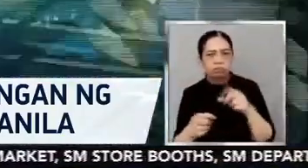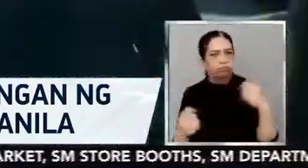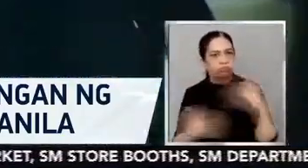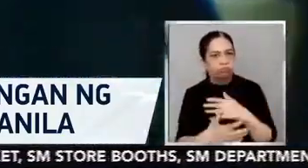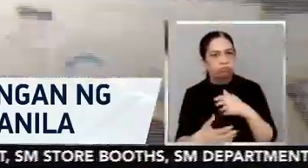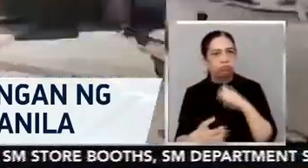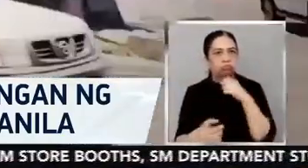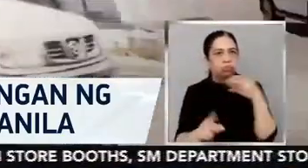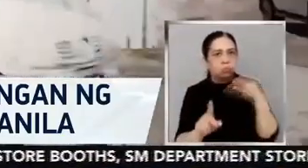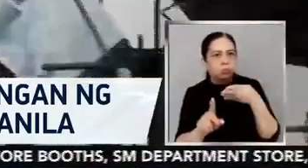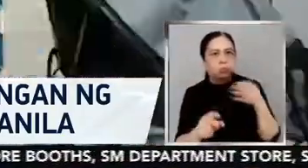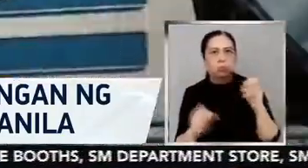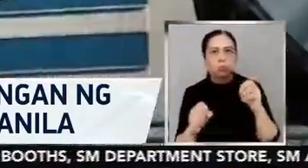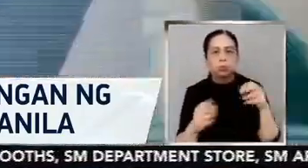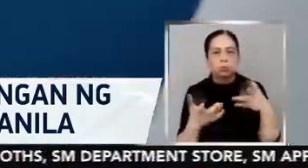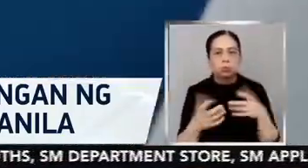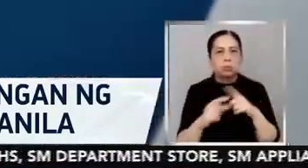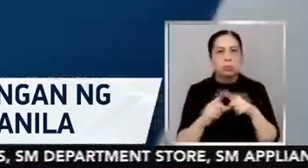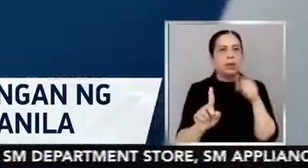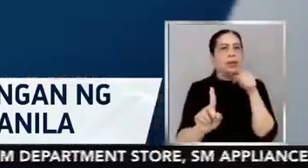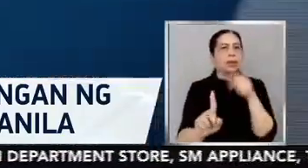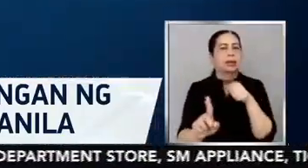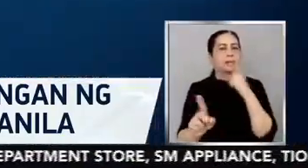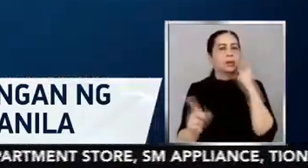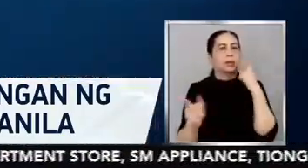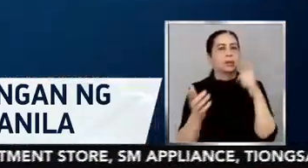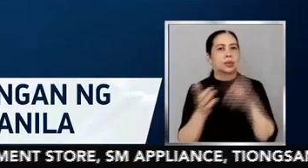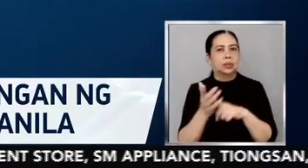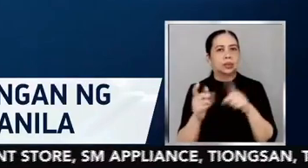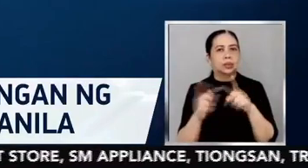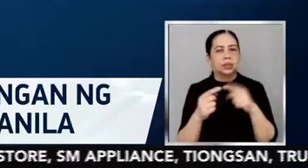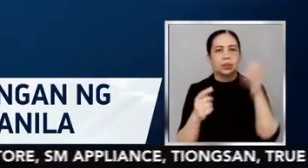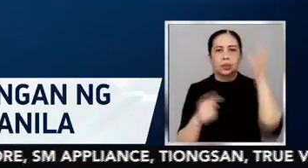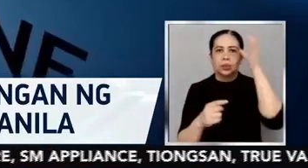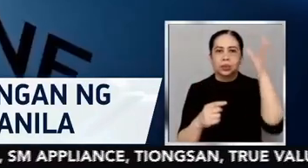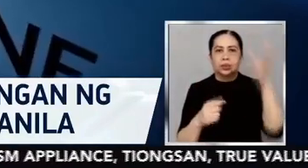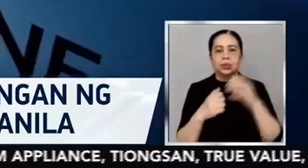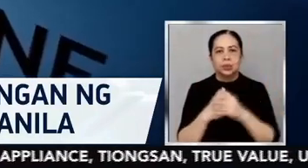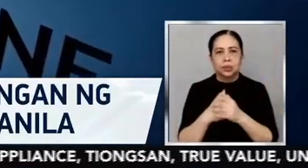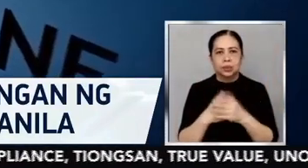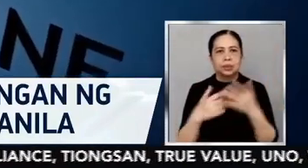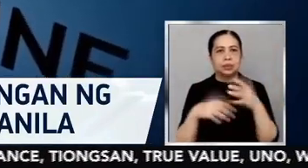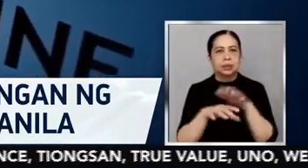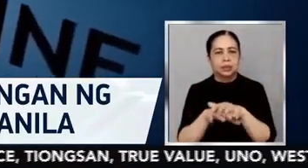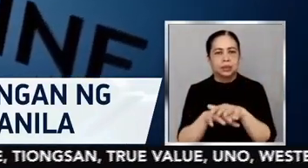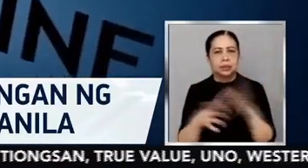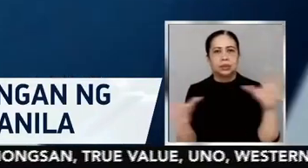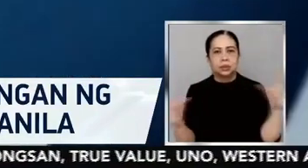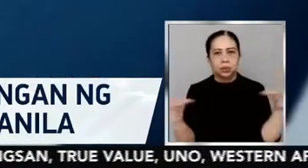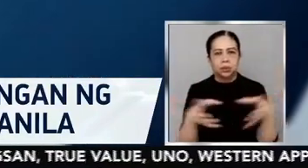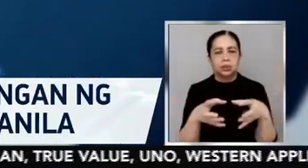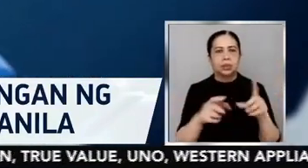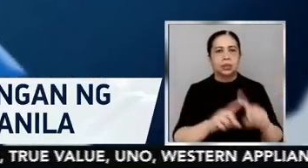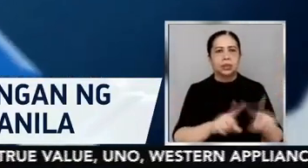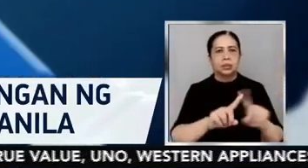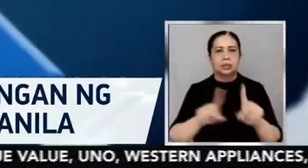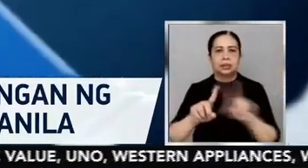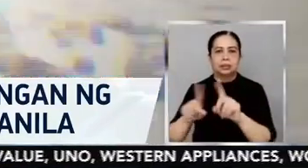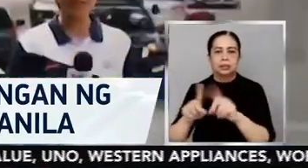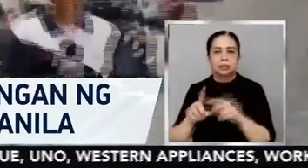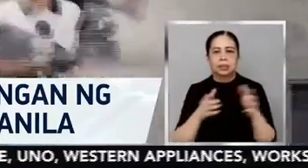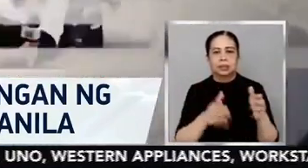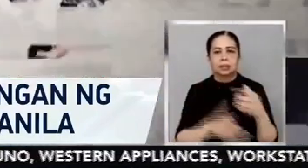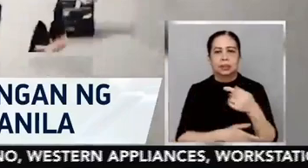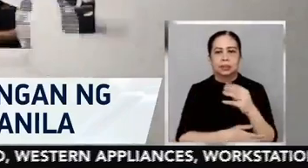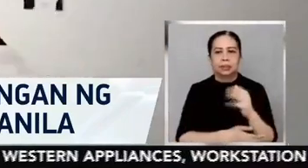kinikilingan. Pero ang partikular na kinilala ay ang konsepto ng integration o pagsasanib puwersa ng iba't ibang platform ng GMA Integrated